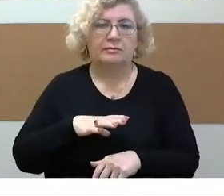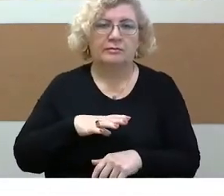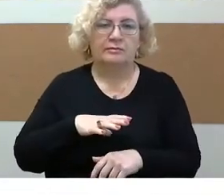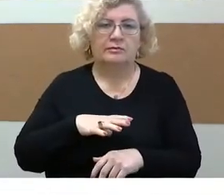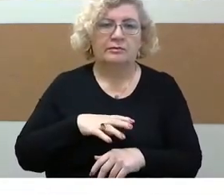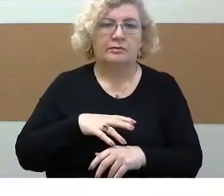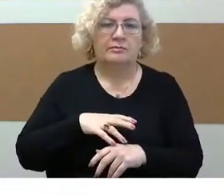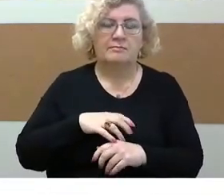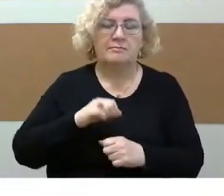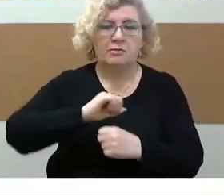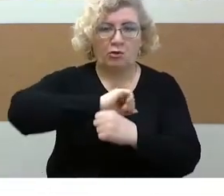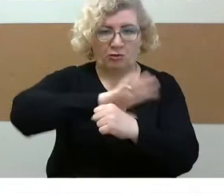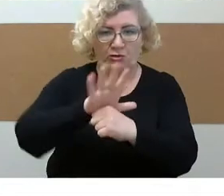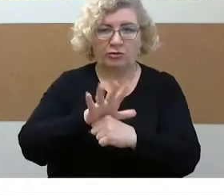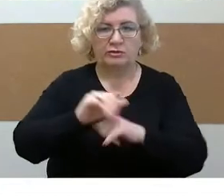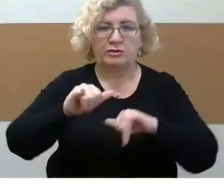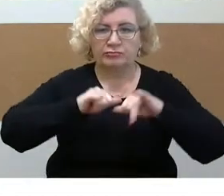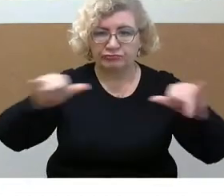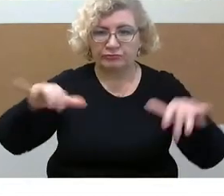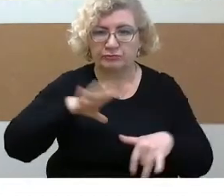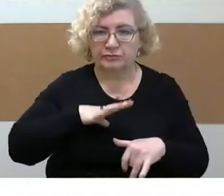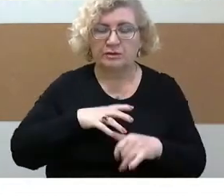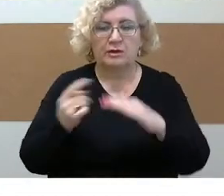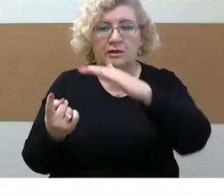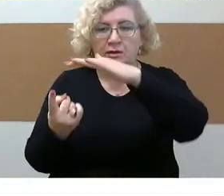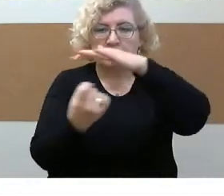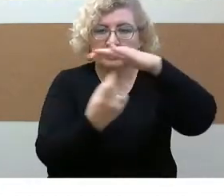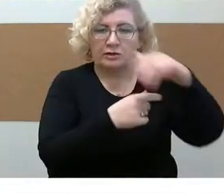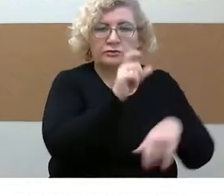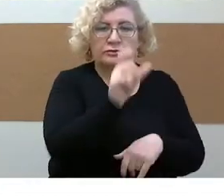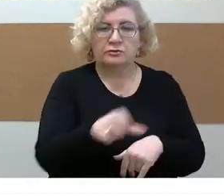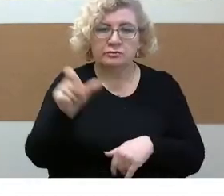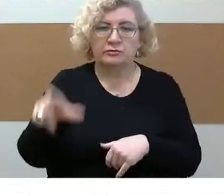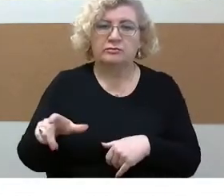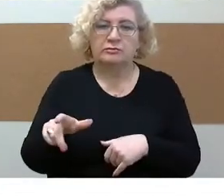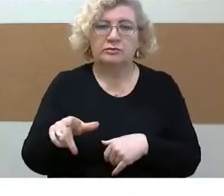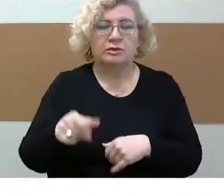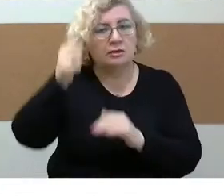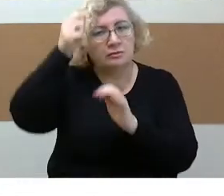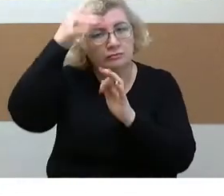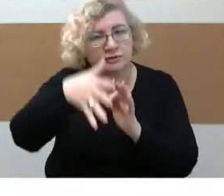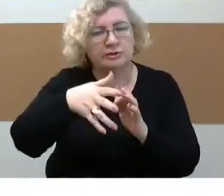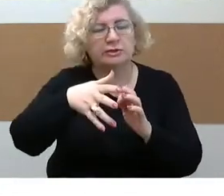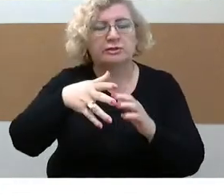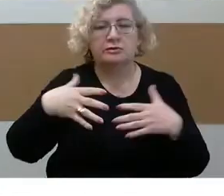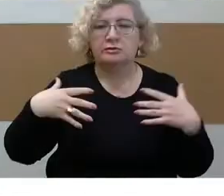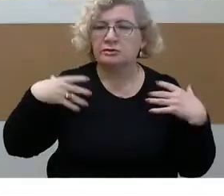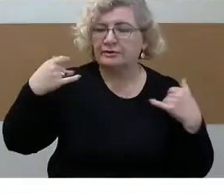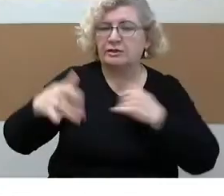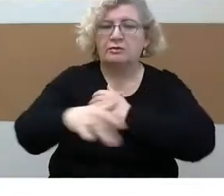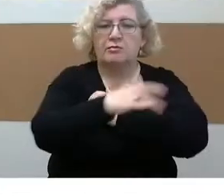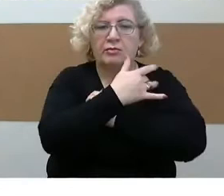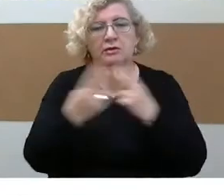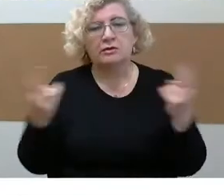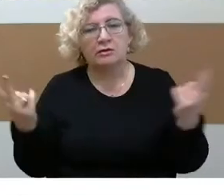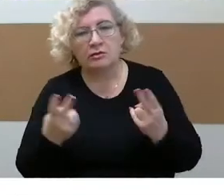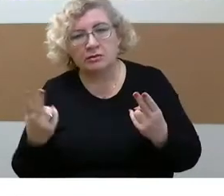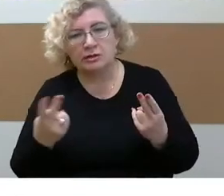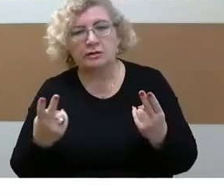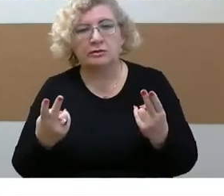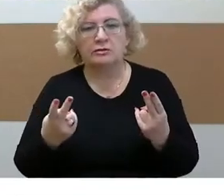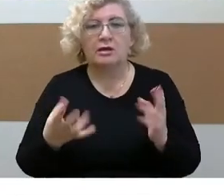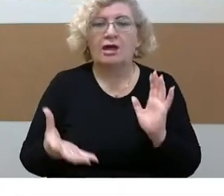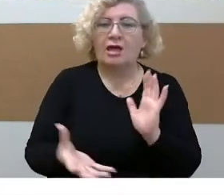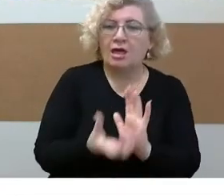Pandemijos metu mes klausėme žmonių, kokių psichikos sveikatos paslaugų jie kreipėsi, gavo,